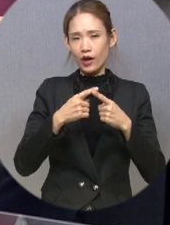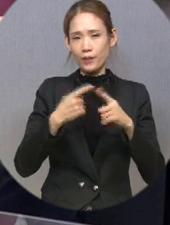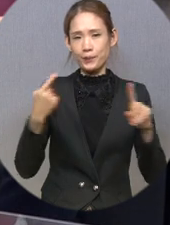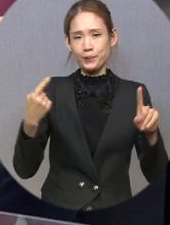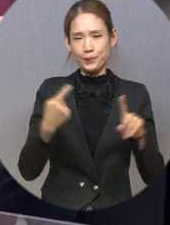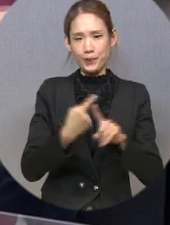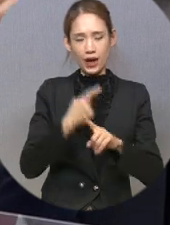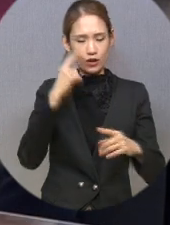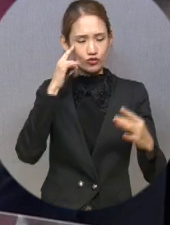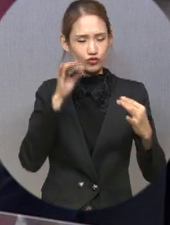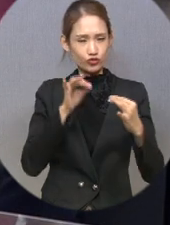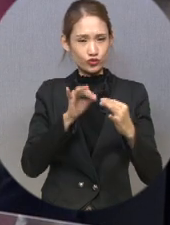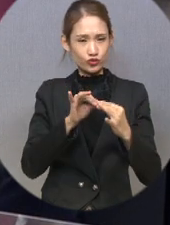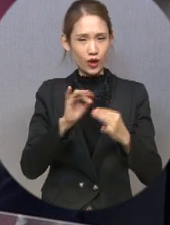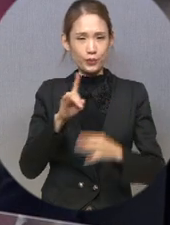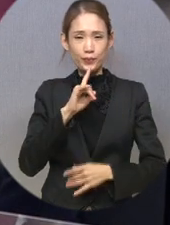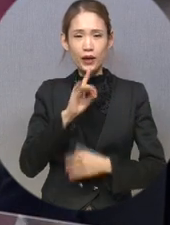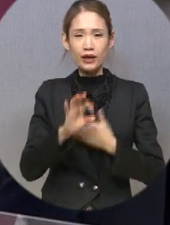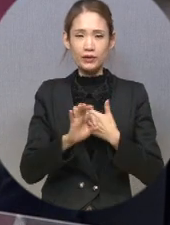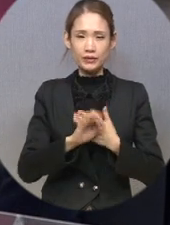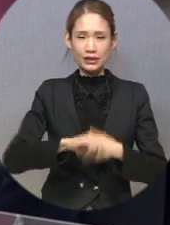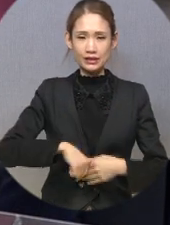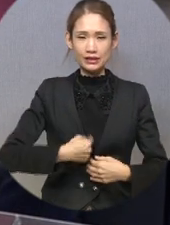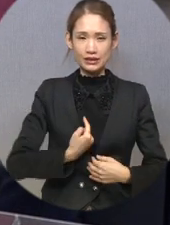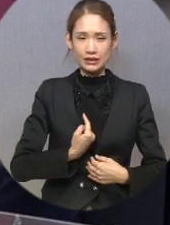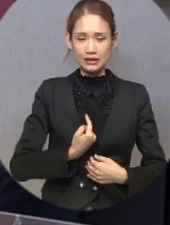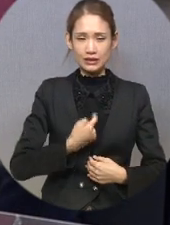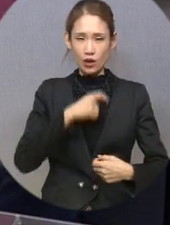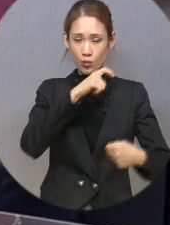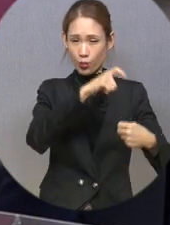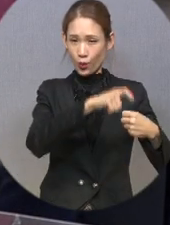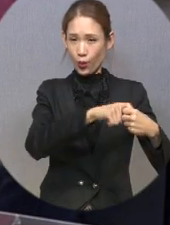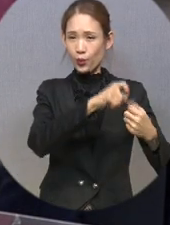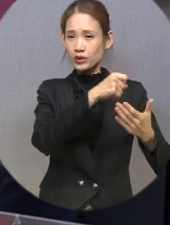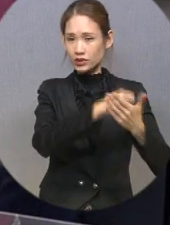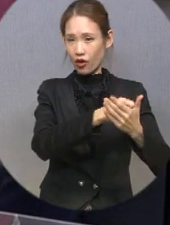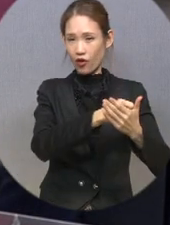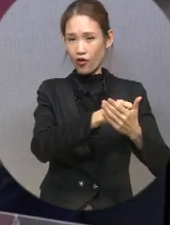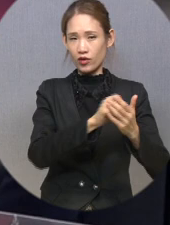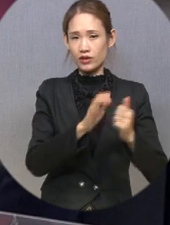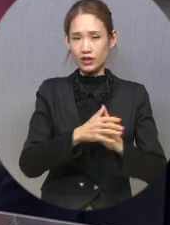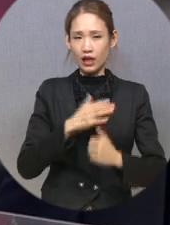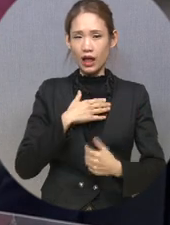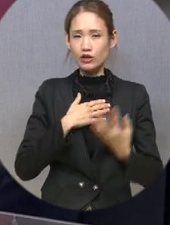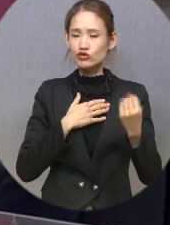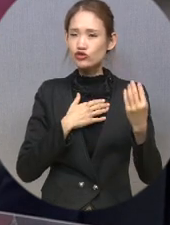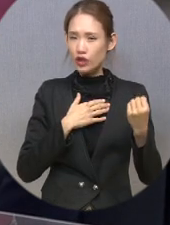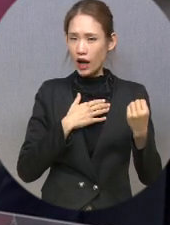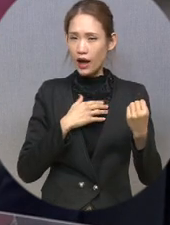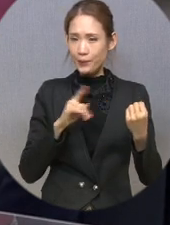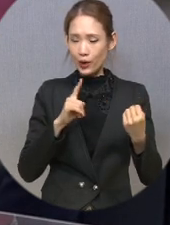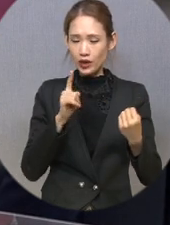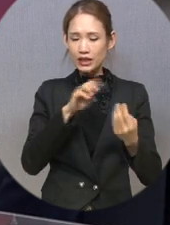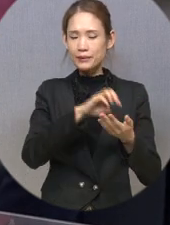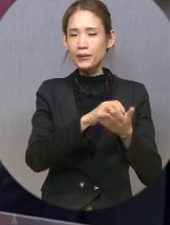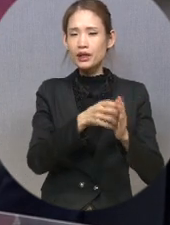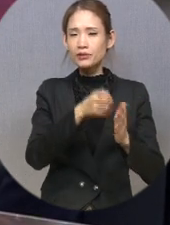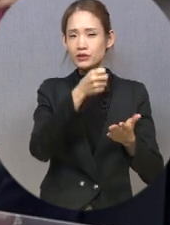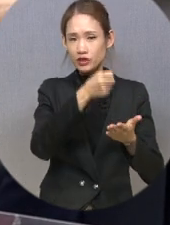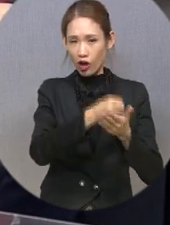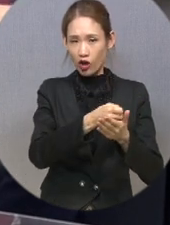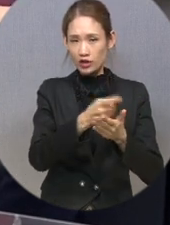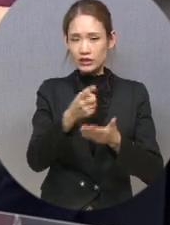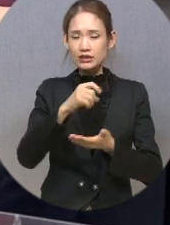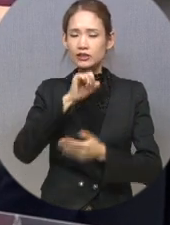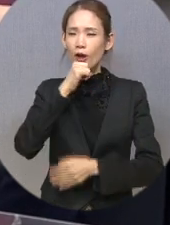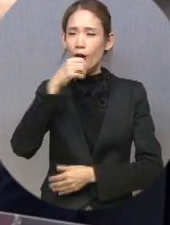무슨 얘기냐면 자기 자신과의 어떤 그 목표를 정하는 거죠. 내가 수학은 이만큼 공부해서 이 정도 성적을 받을